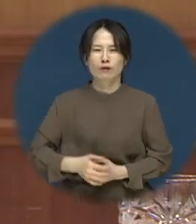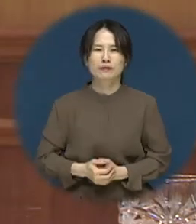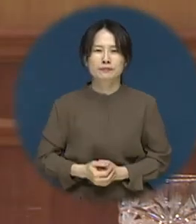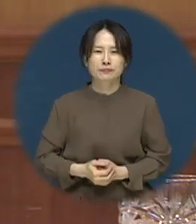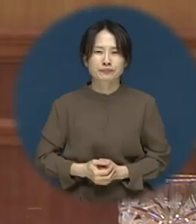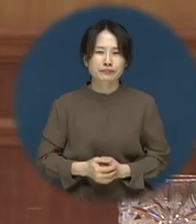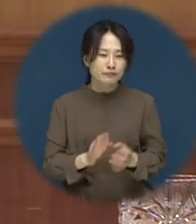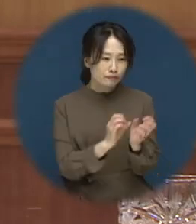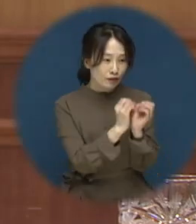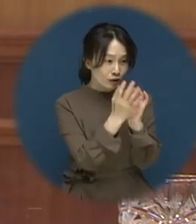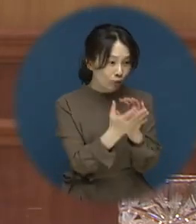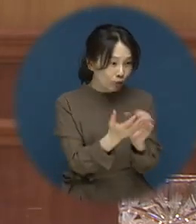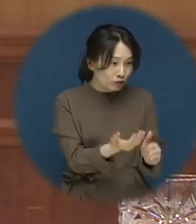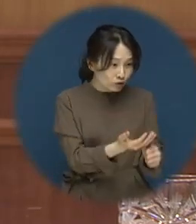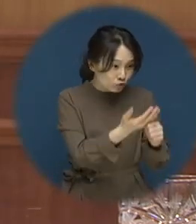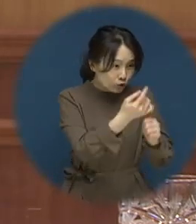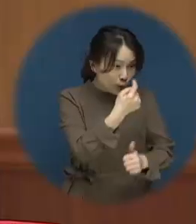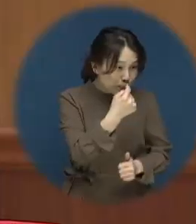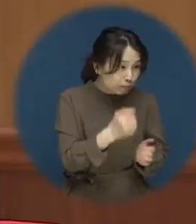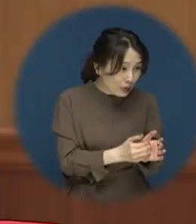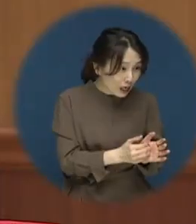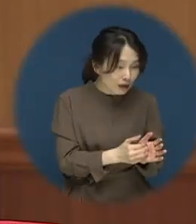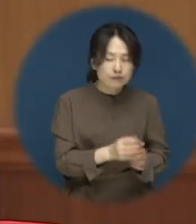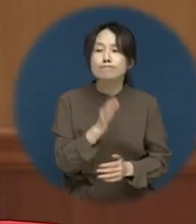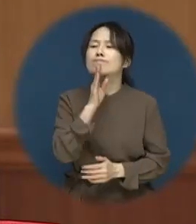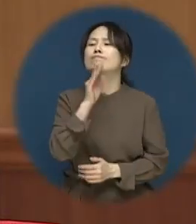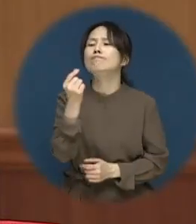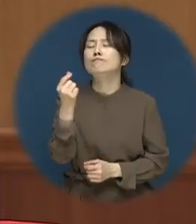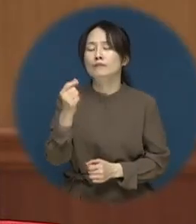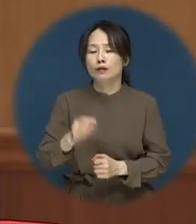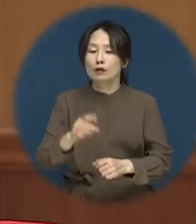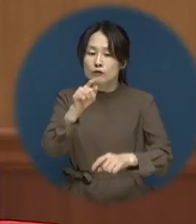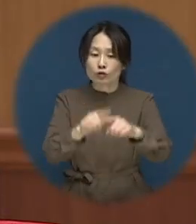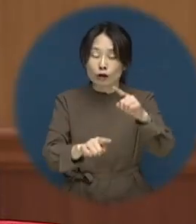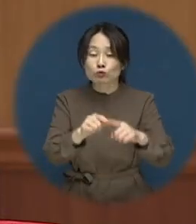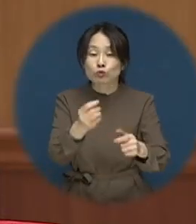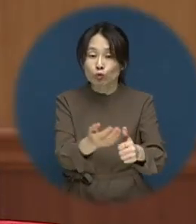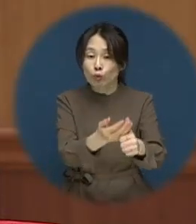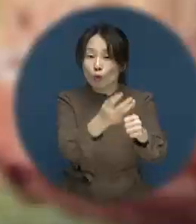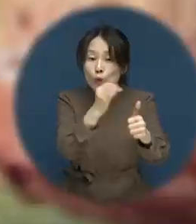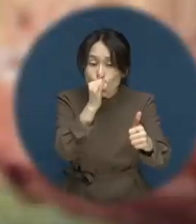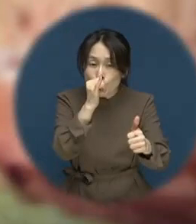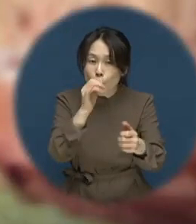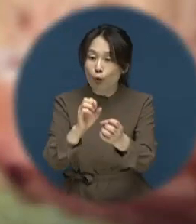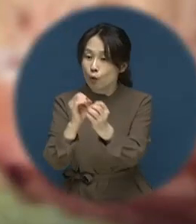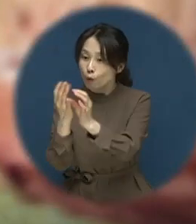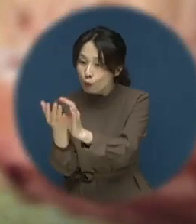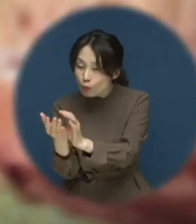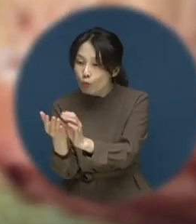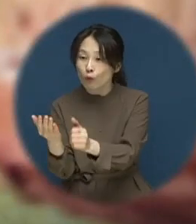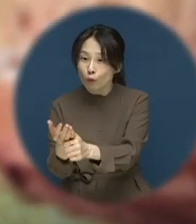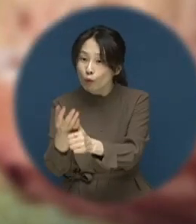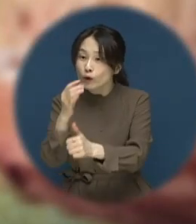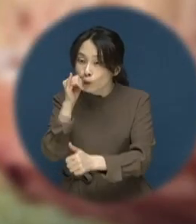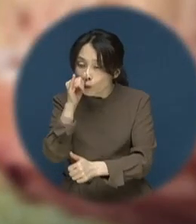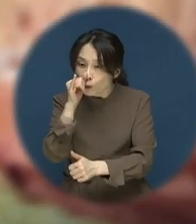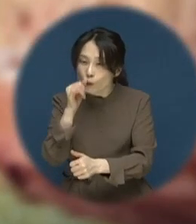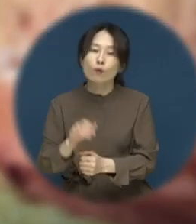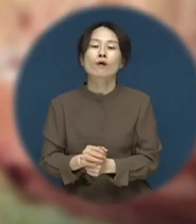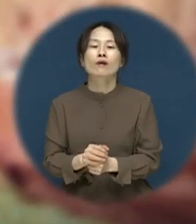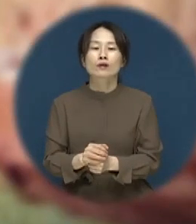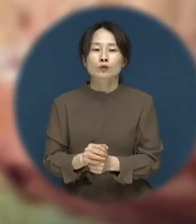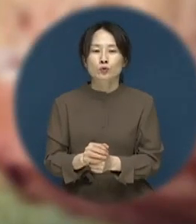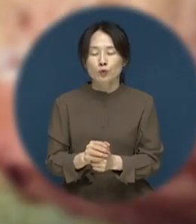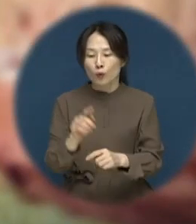이 꽃 키우는 거 그걸 배우신 거예요? 네. 거기서는 나무도 키우고 뭐 꽃꽂이도 하고